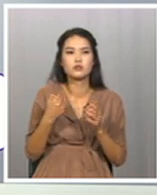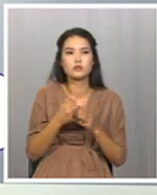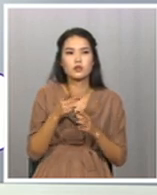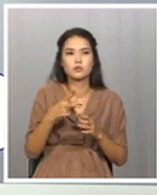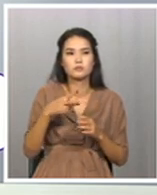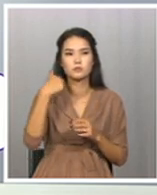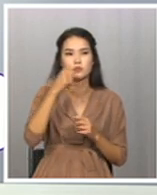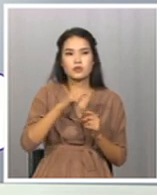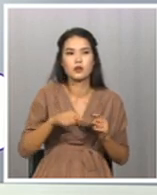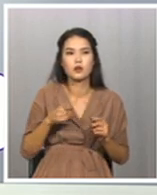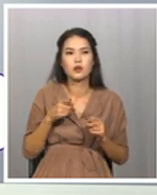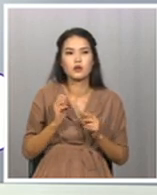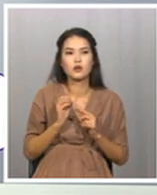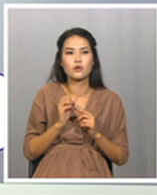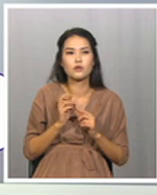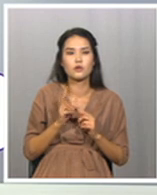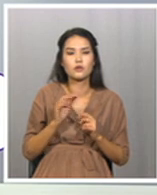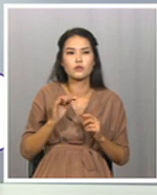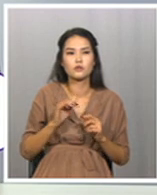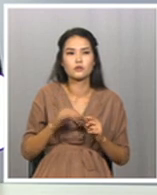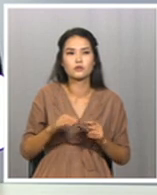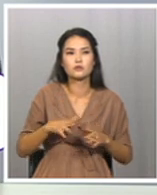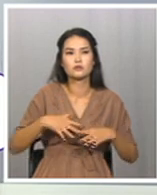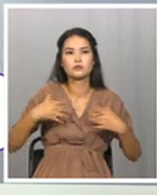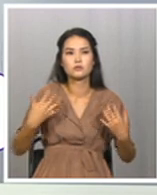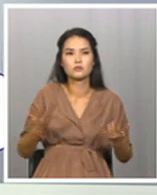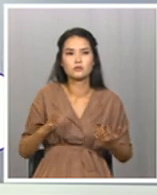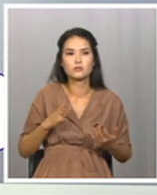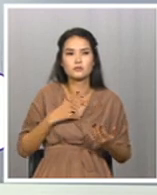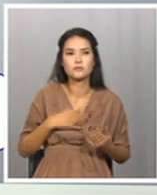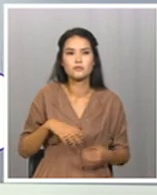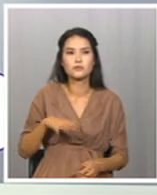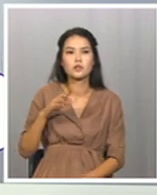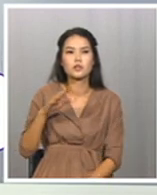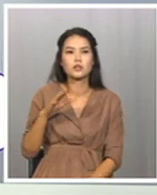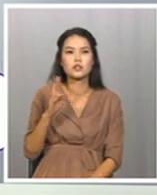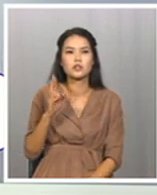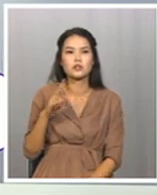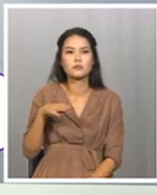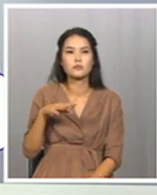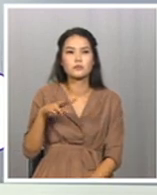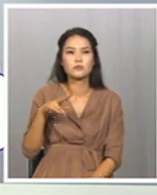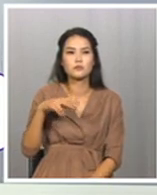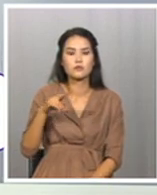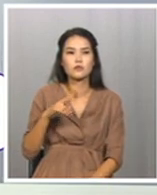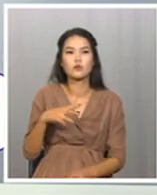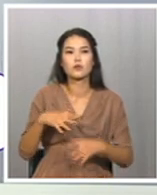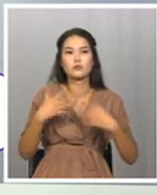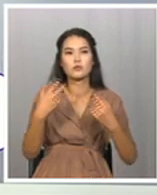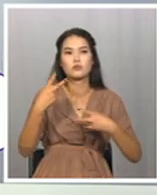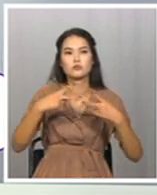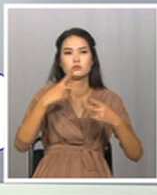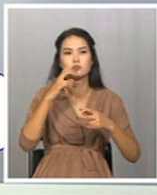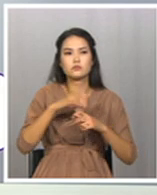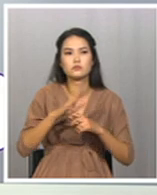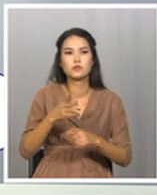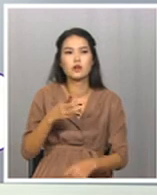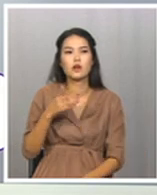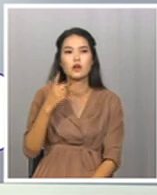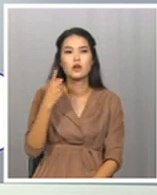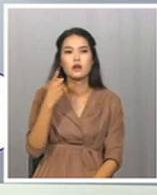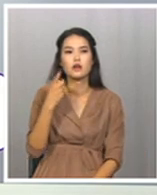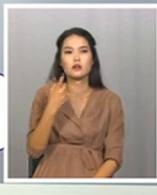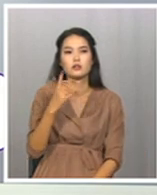жылда олардың табысы 12,000 долларға көтерілген. Ал ТМД мемлекеттерінде үлкен айырмашылық байқалмайды, яғни бір ғасырдың